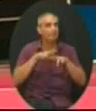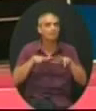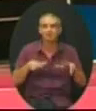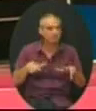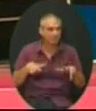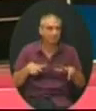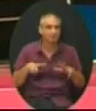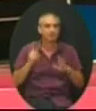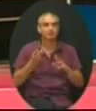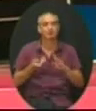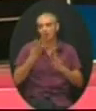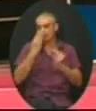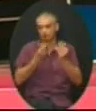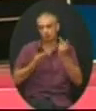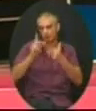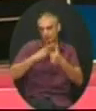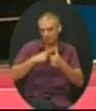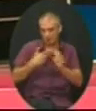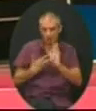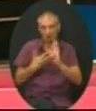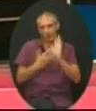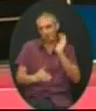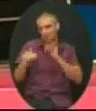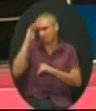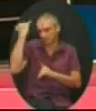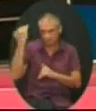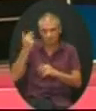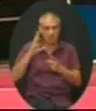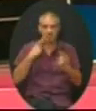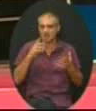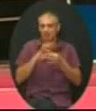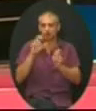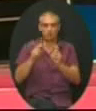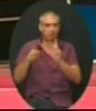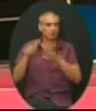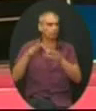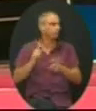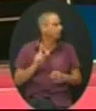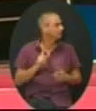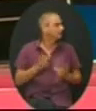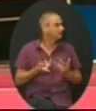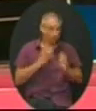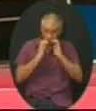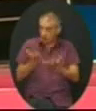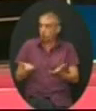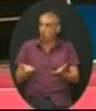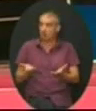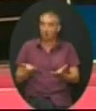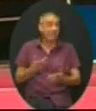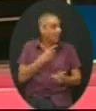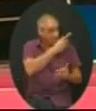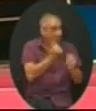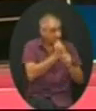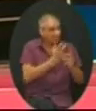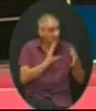כזה. מעצימים את החשדות, מעצימים את החקירות, מעצימים את הקשר של האנשים לראש הממשלה. מי רגע, מעצים? התקשורת. מעצימים את הקשר